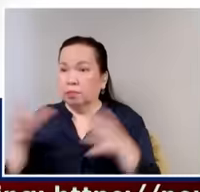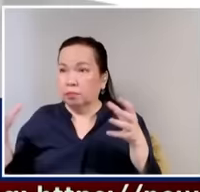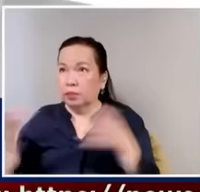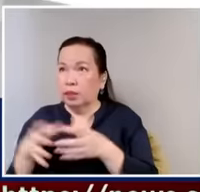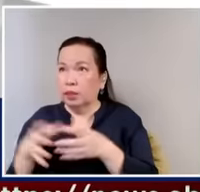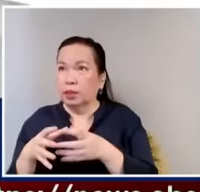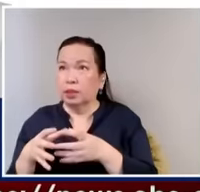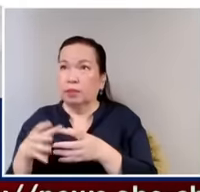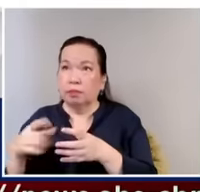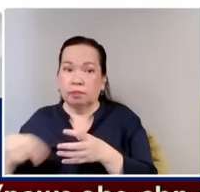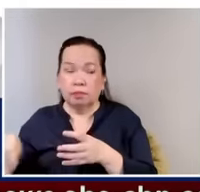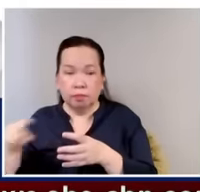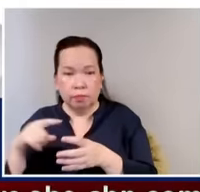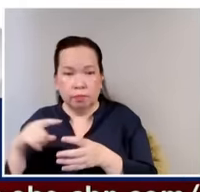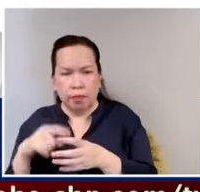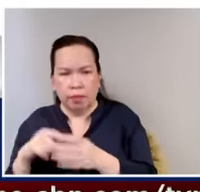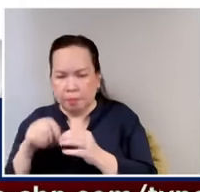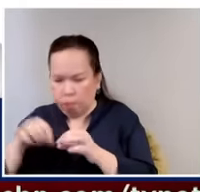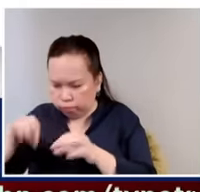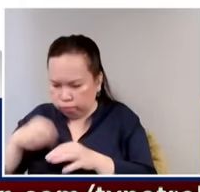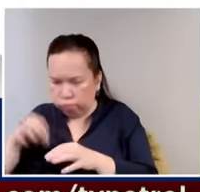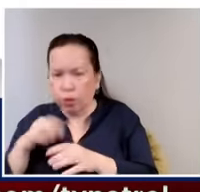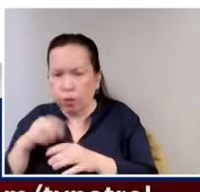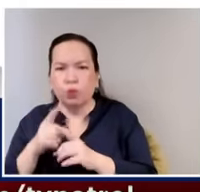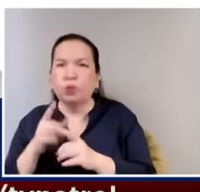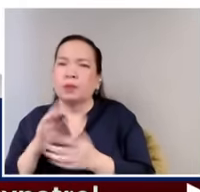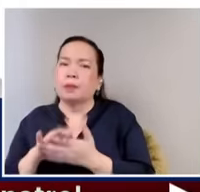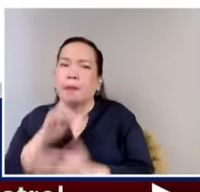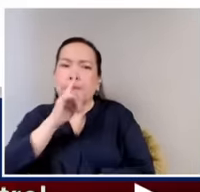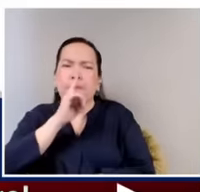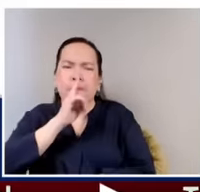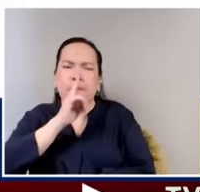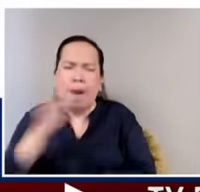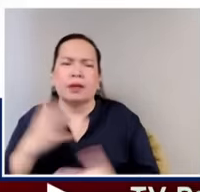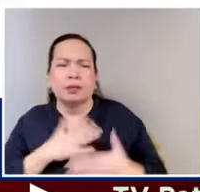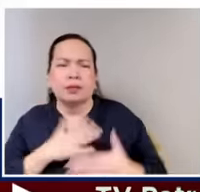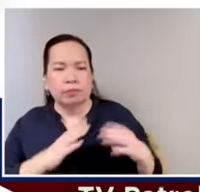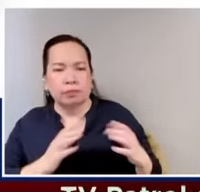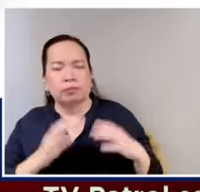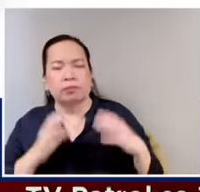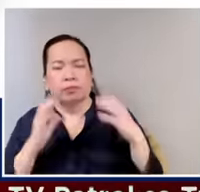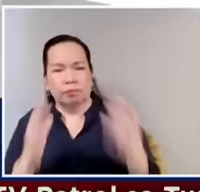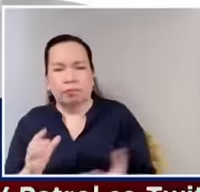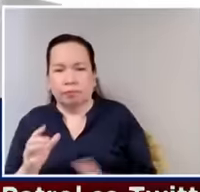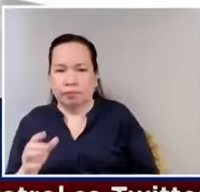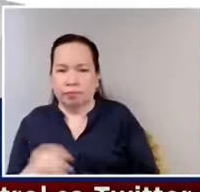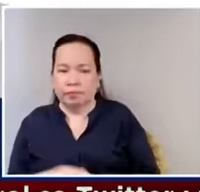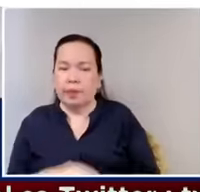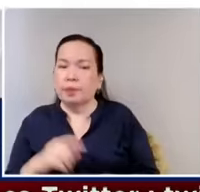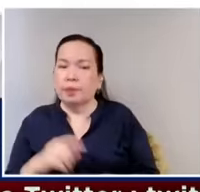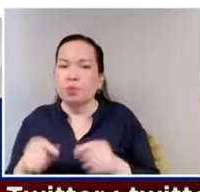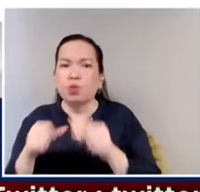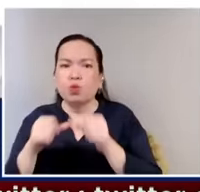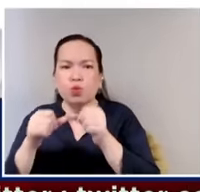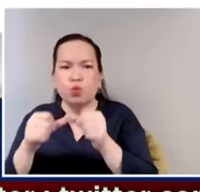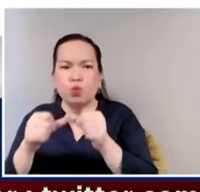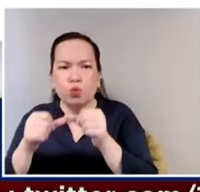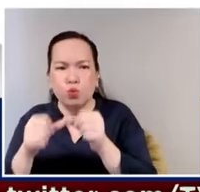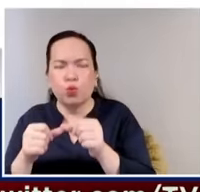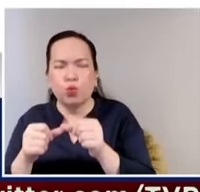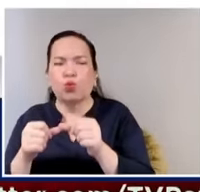bordador, hindi lang ito panata tuwing Semana Santa, ito'y isang panata na habang buhay. MJ